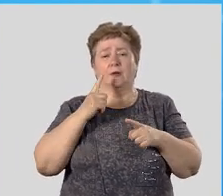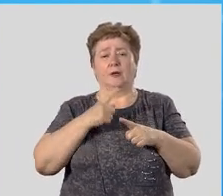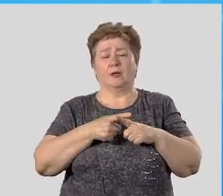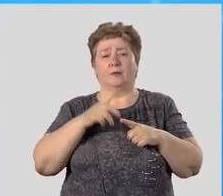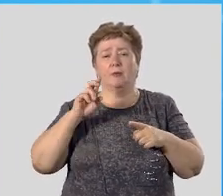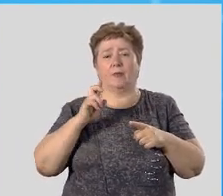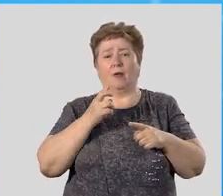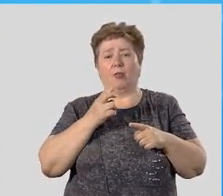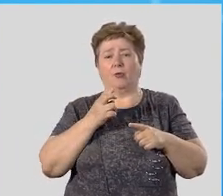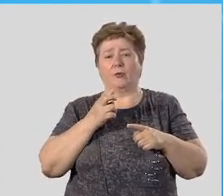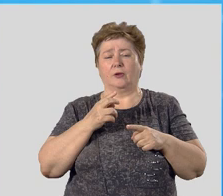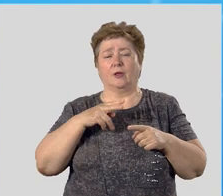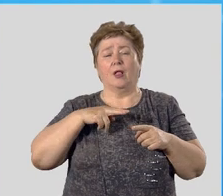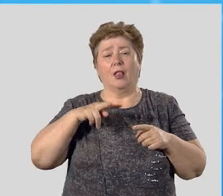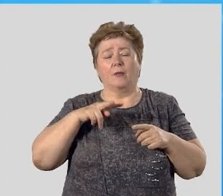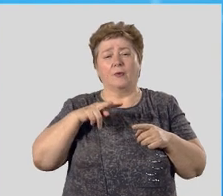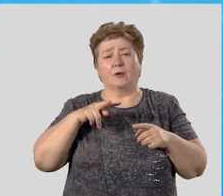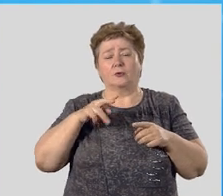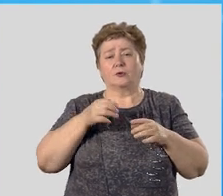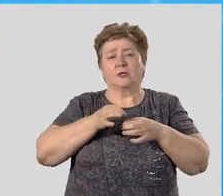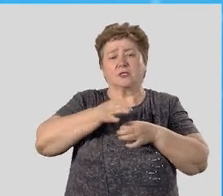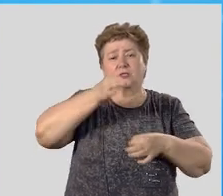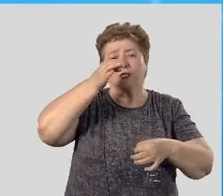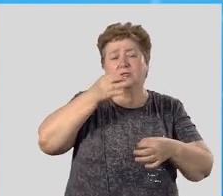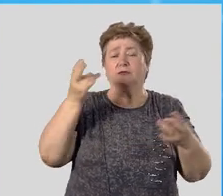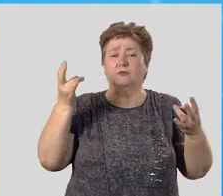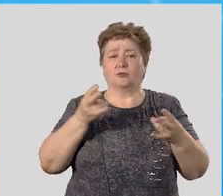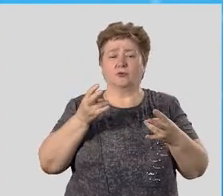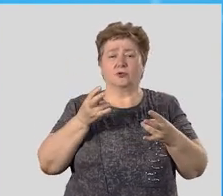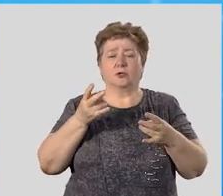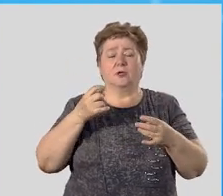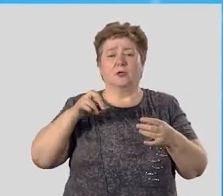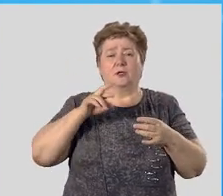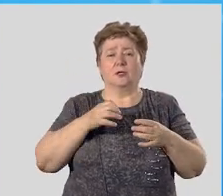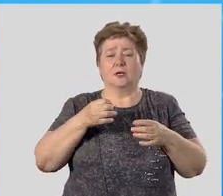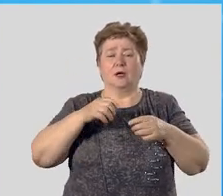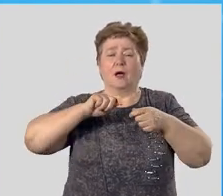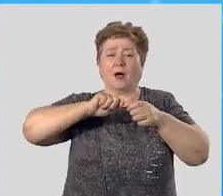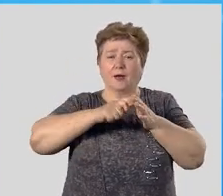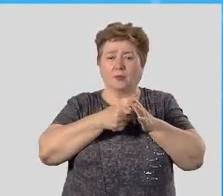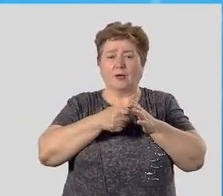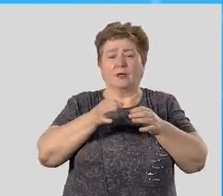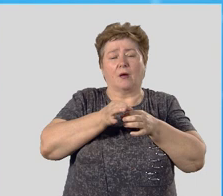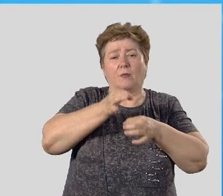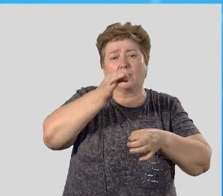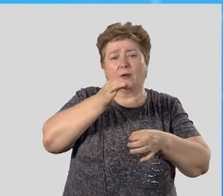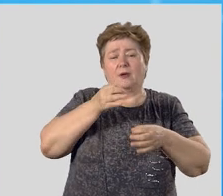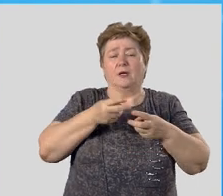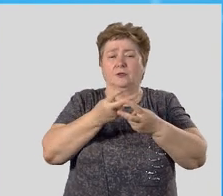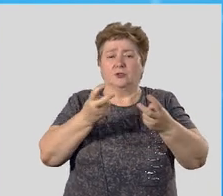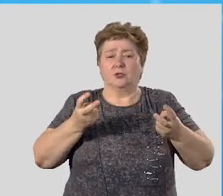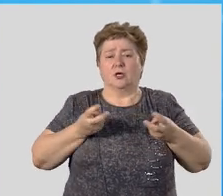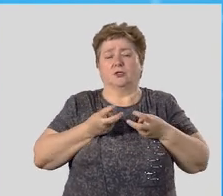химии и биологии лабораторный штатив предназначен для крепления пробирок,